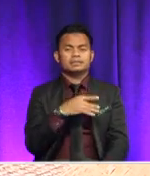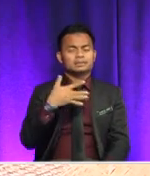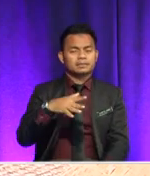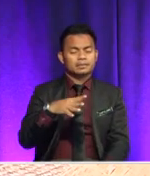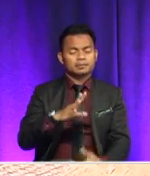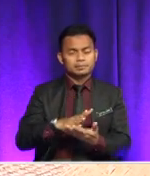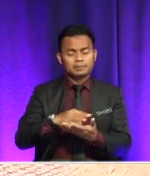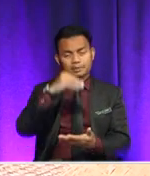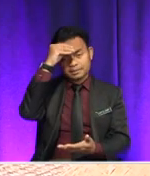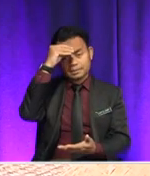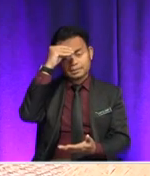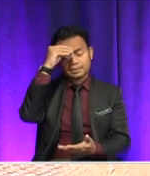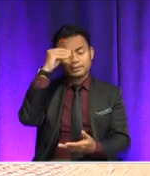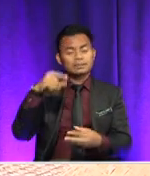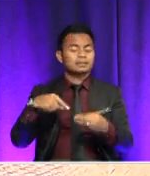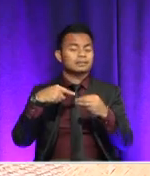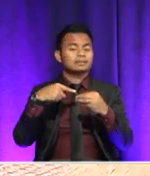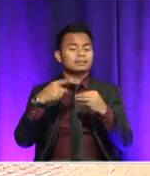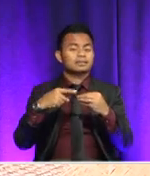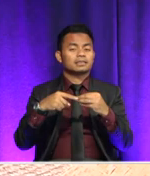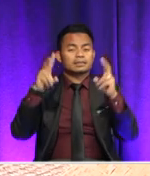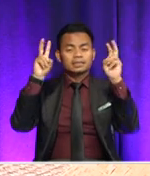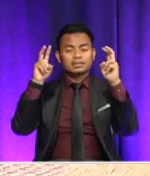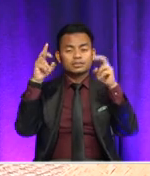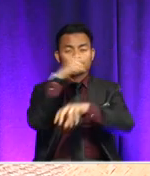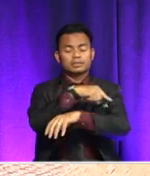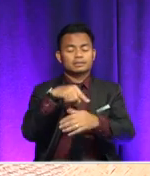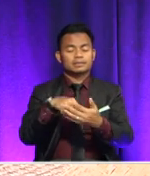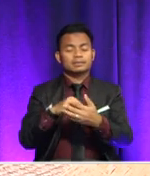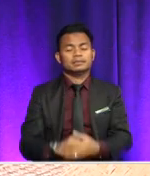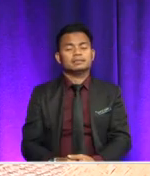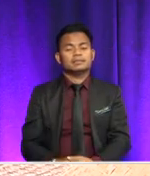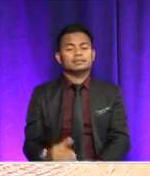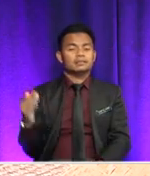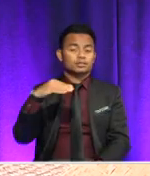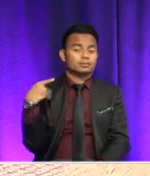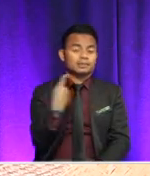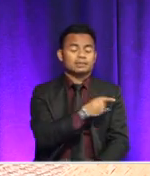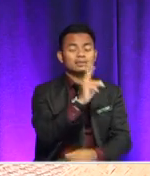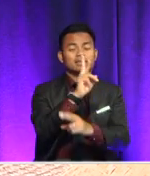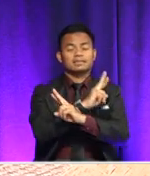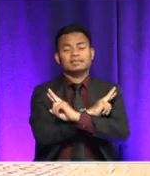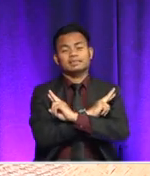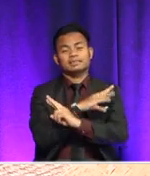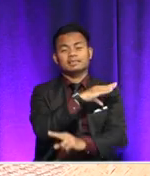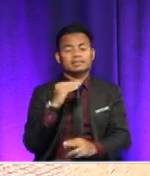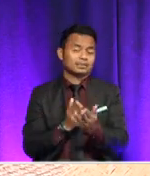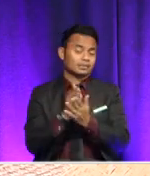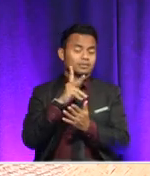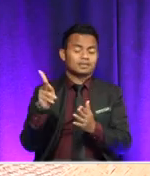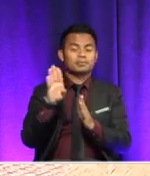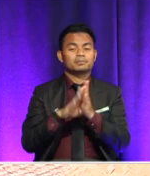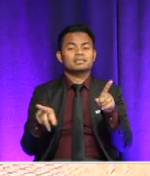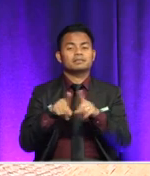meneruskandimah mengenai topik kita memahami lagi apa itu tanaman pokok kenap jadi kita bahas ketika teruskan bersama kami tentunya